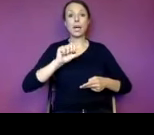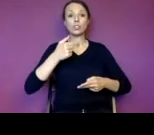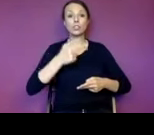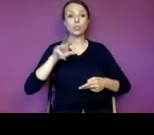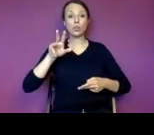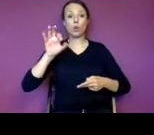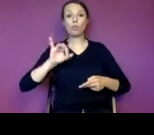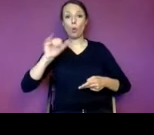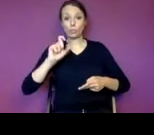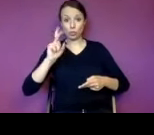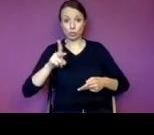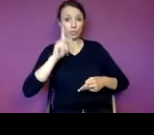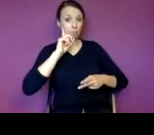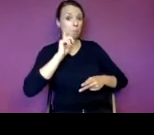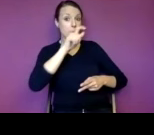Marcina Wójcika.